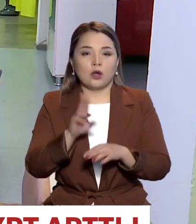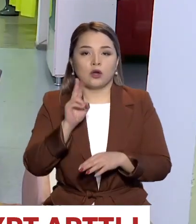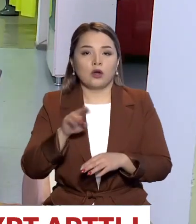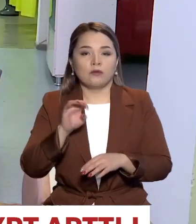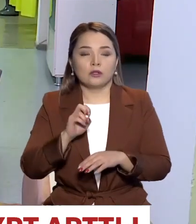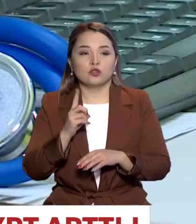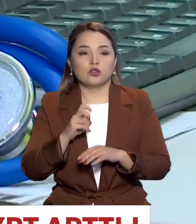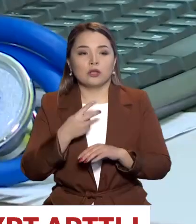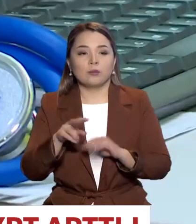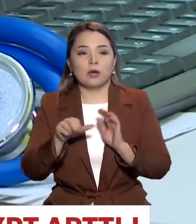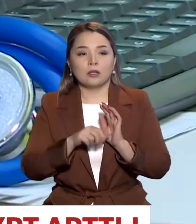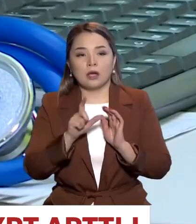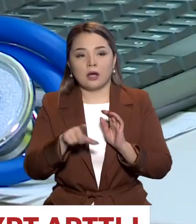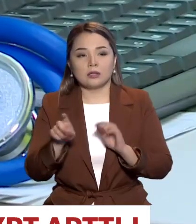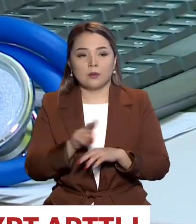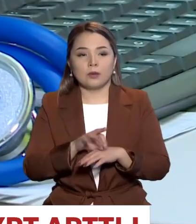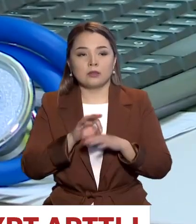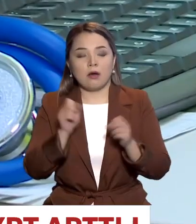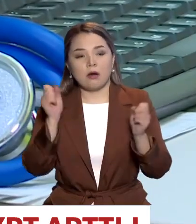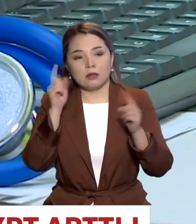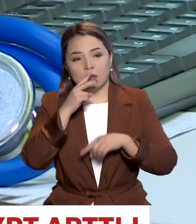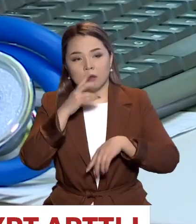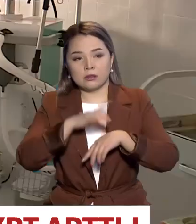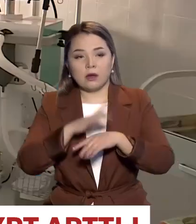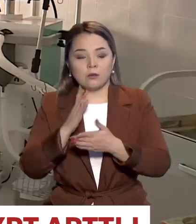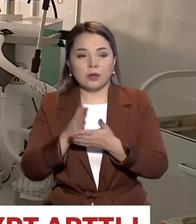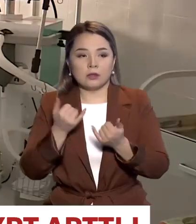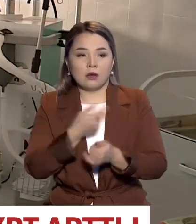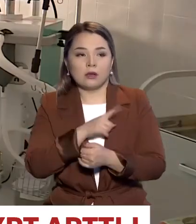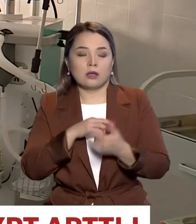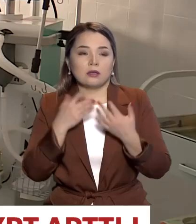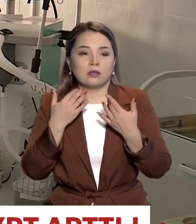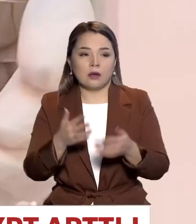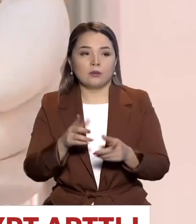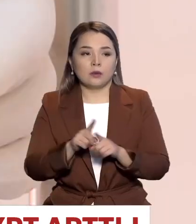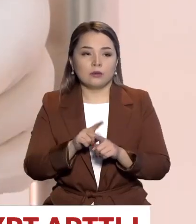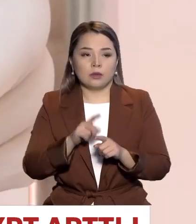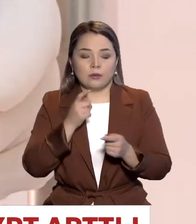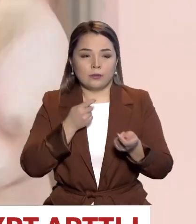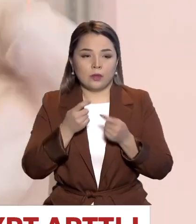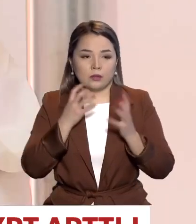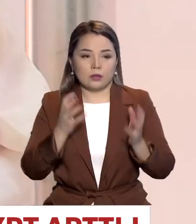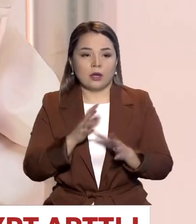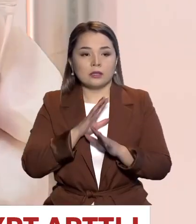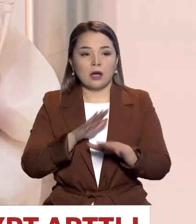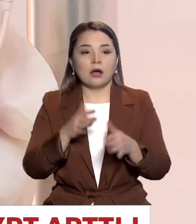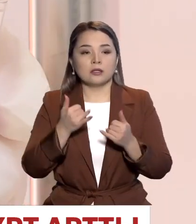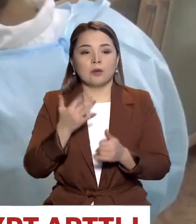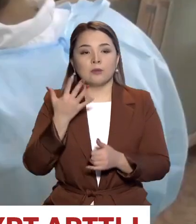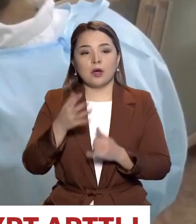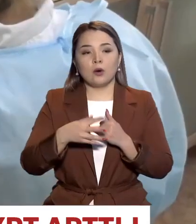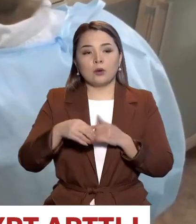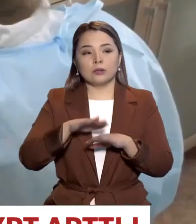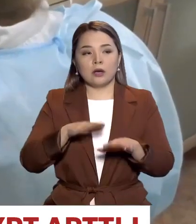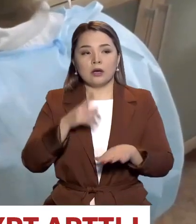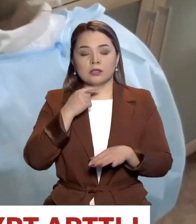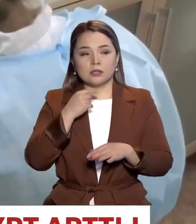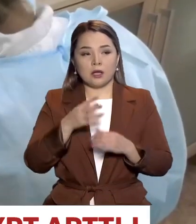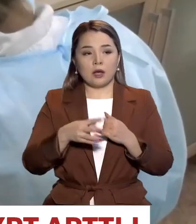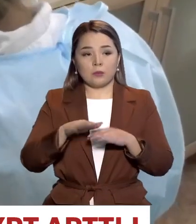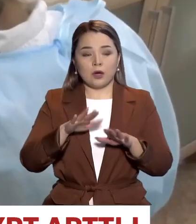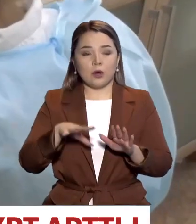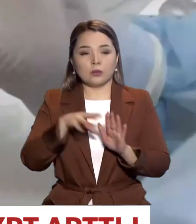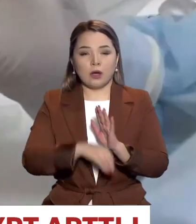126 баладан анықталған. Дәрігерлердің айтуынша, ауру санитарлық талаптардың дұрыс сақталмауынан көбейіп кетті. Қазір 5 өңір қызыл аймаққа енген.